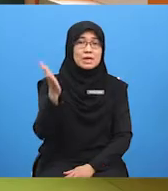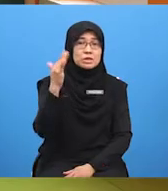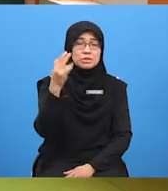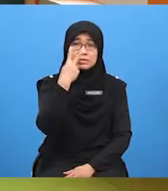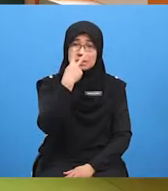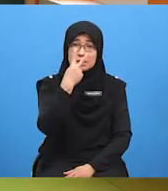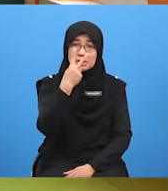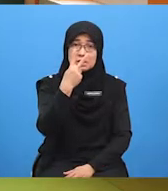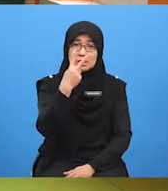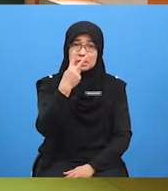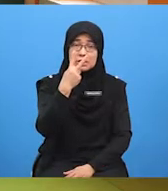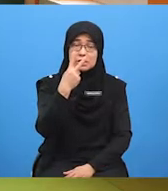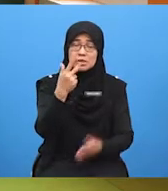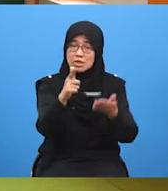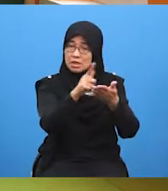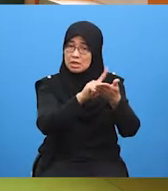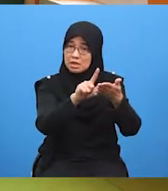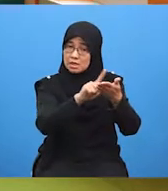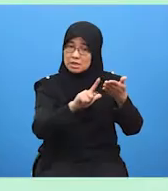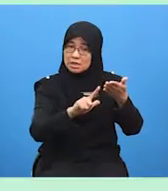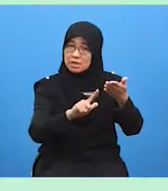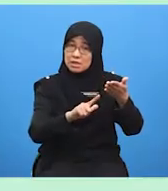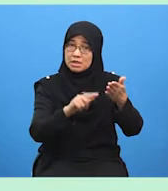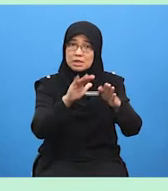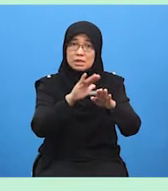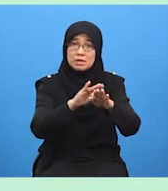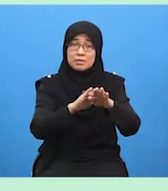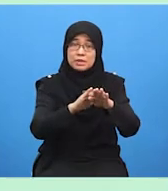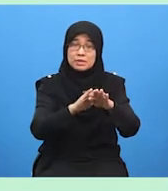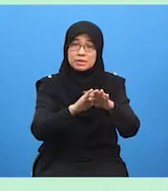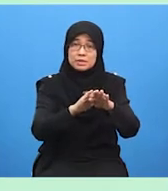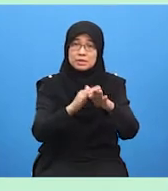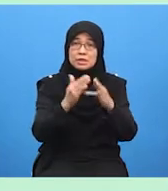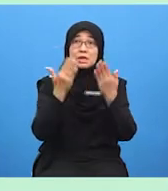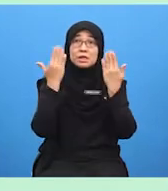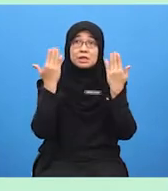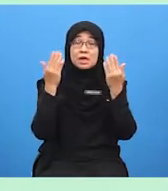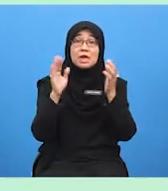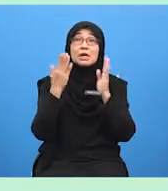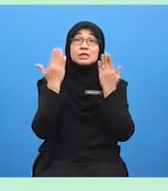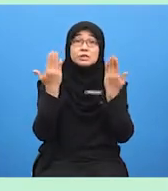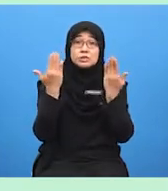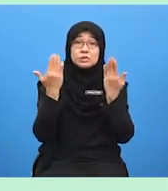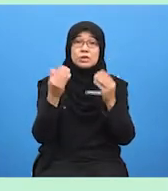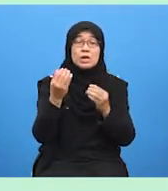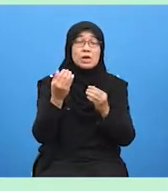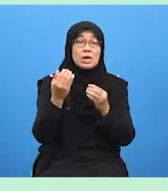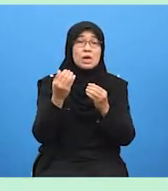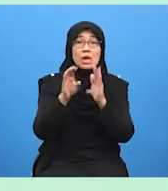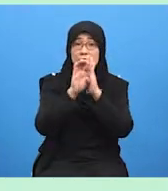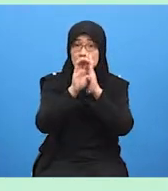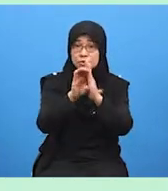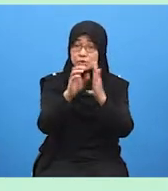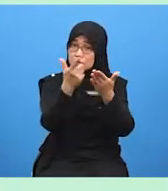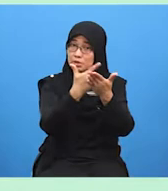Mari kita lihat lakaran pada paparan skrin. Ini adalah contoh lakaran bermaklumat produk yang